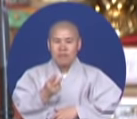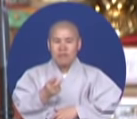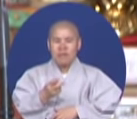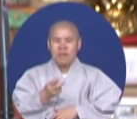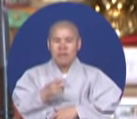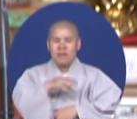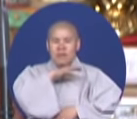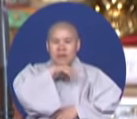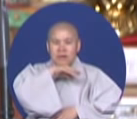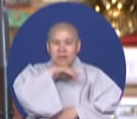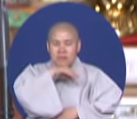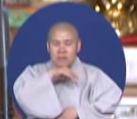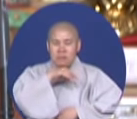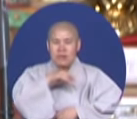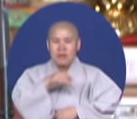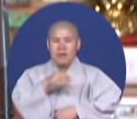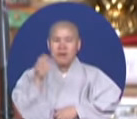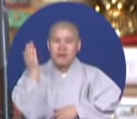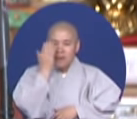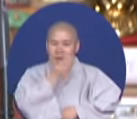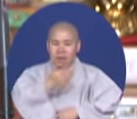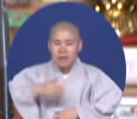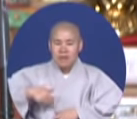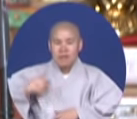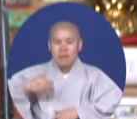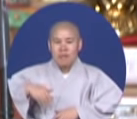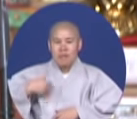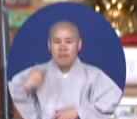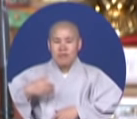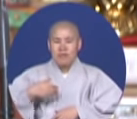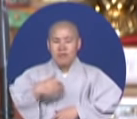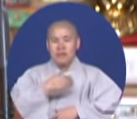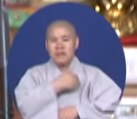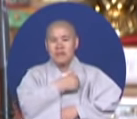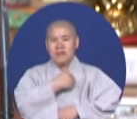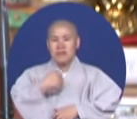불만을 하나도 모르는 지족,